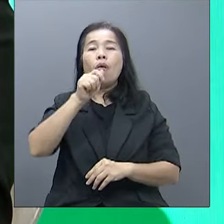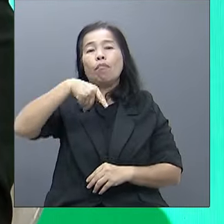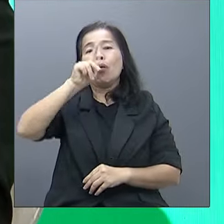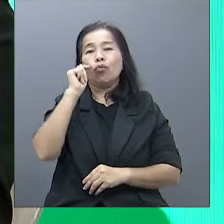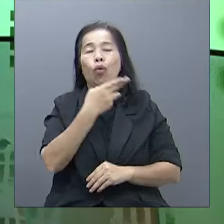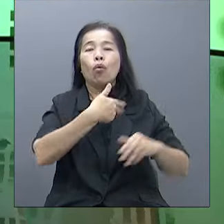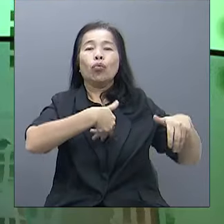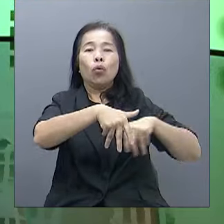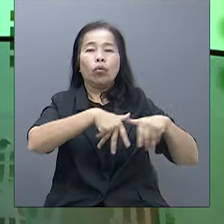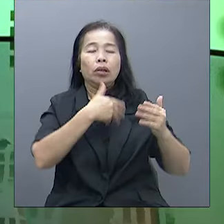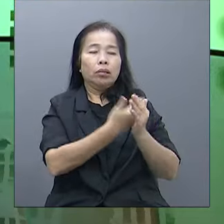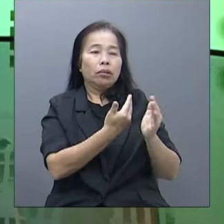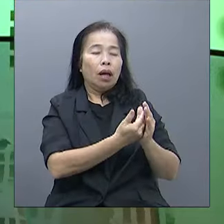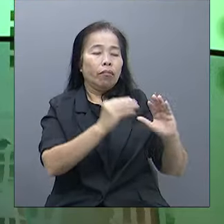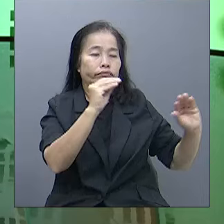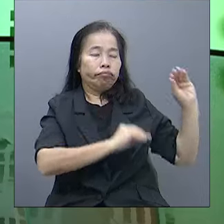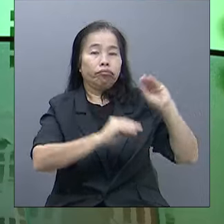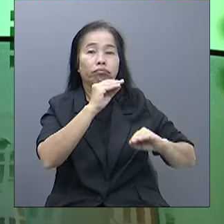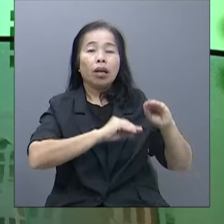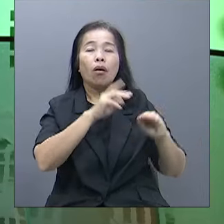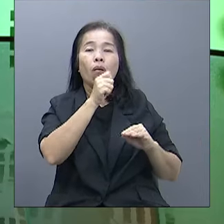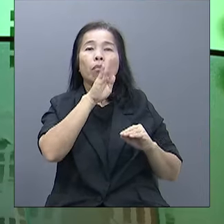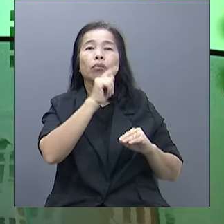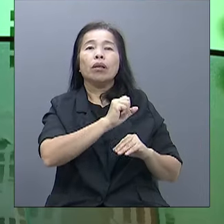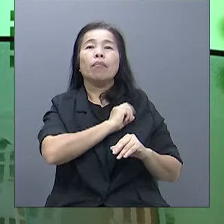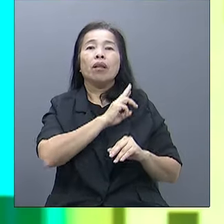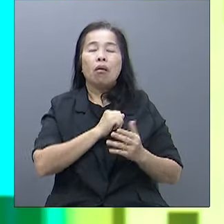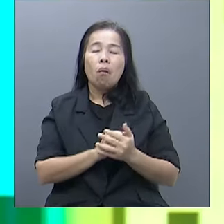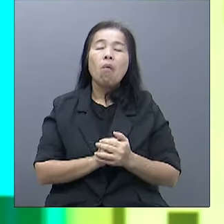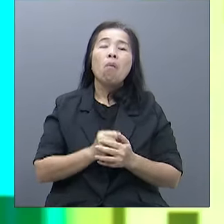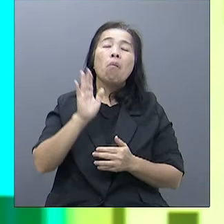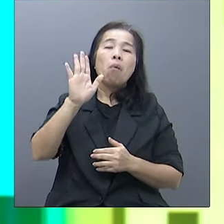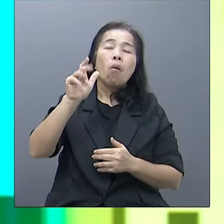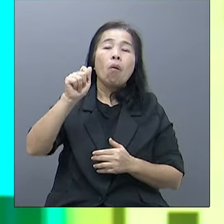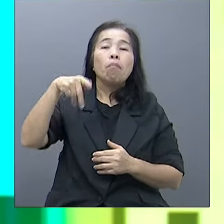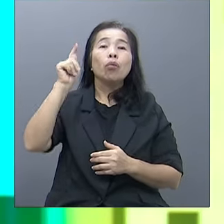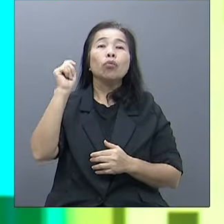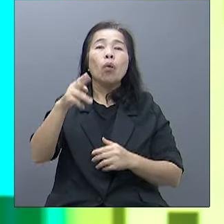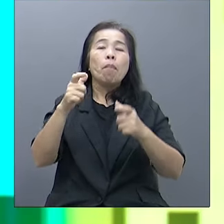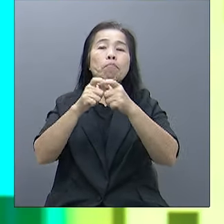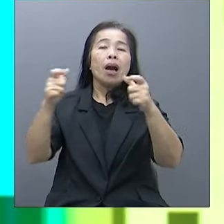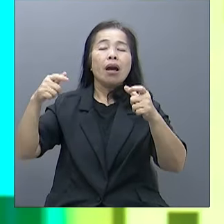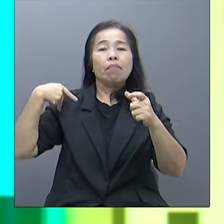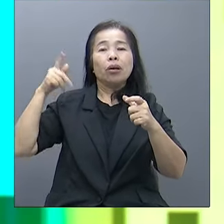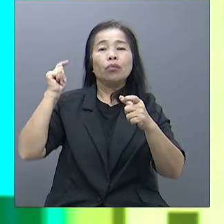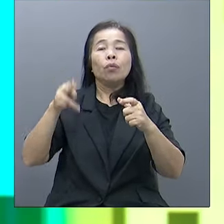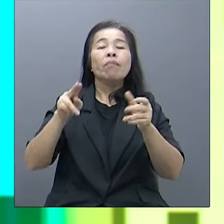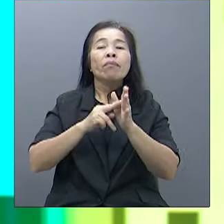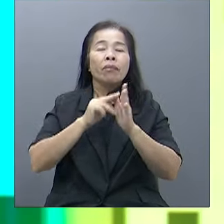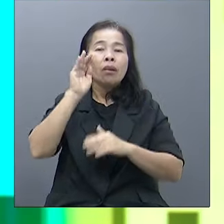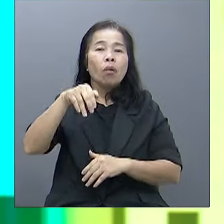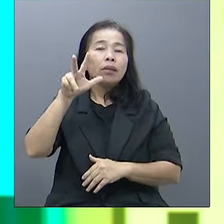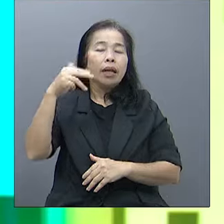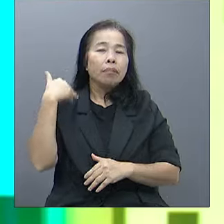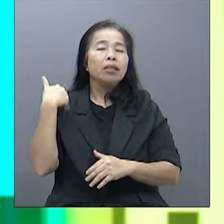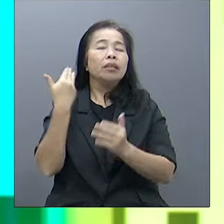อ้โห ซึ่งต้องบอกว่าอย่างอบต.ที่คลองสามเนี่ยอาจจะเป็นอบต.ใหญ ่ ที่มีงบประมาณเยอะแต่ถ้าเปรียบเทียบกับอบต.อื่นๆทั่วประเทศที่บางพื้น